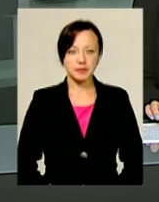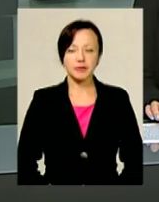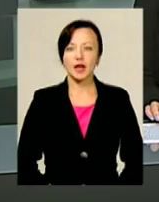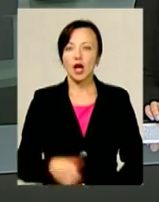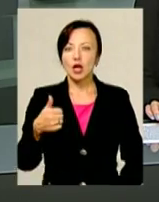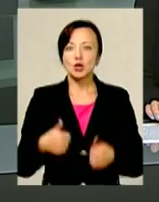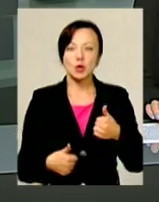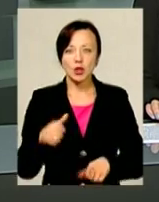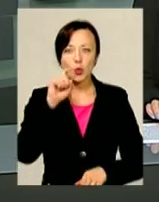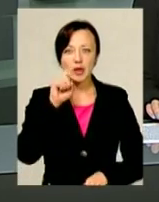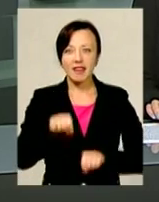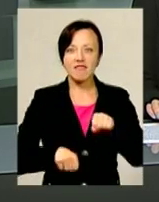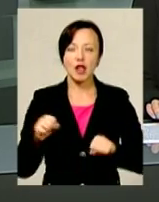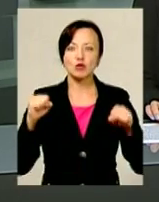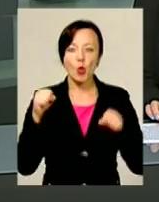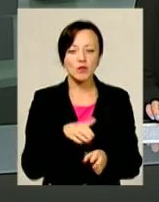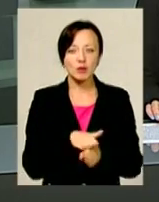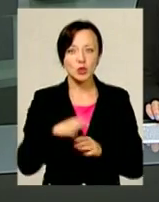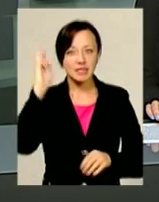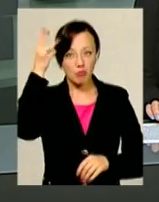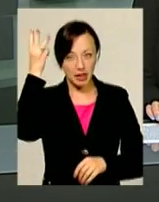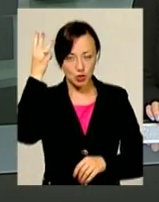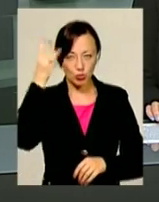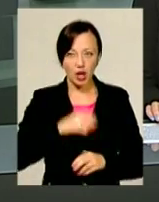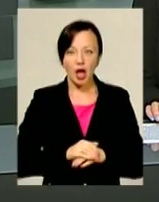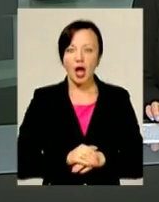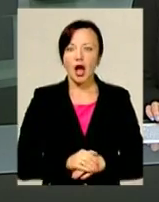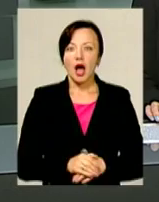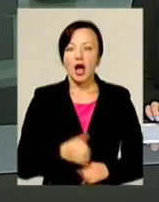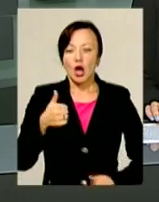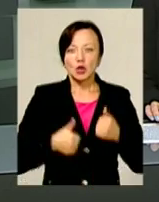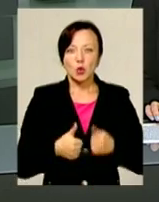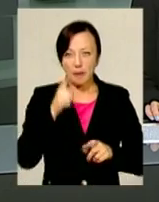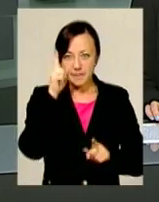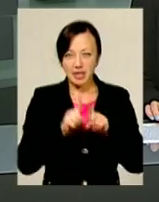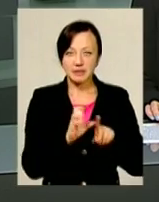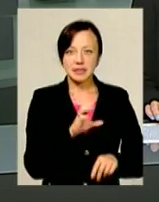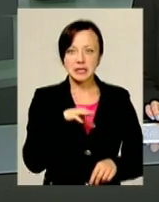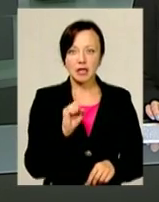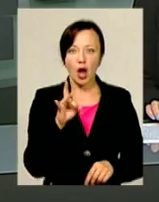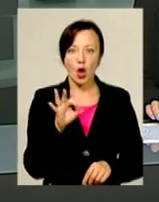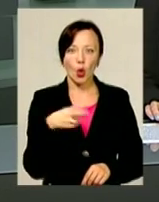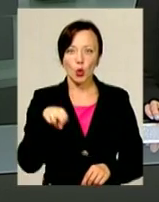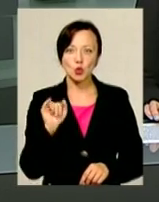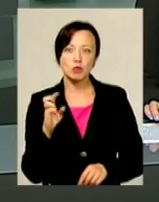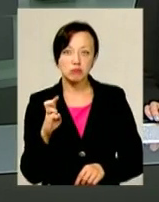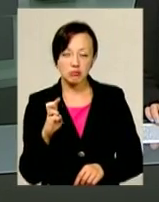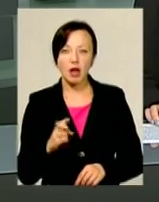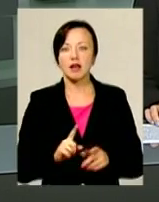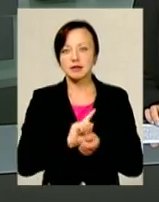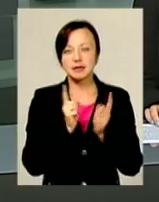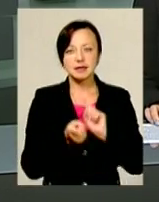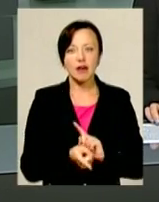Турнір України з велоспорту відбудеться у Хмельницькому. Тур братів Стародубів, які започаткували велозмагання, вже став